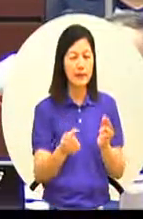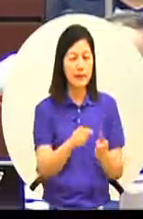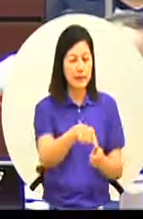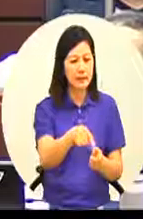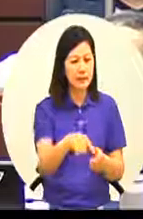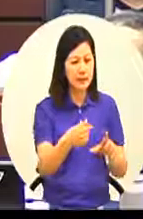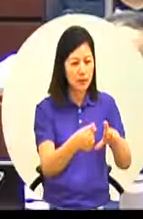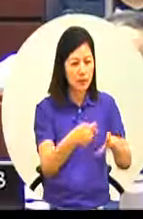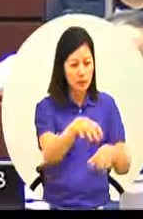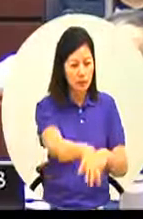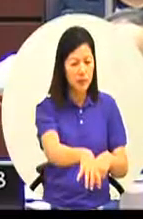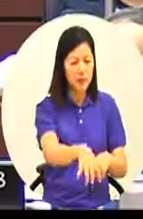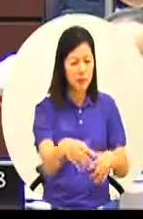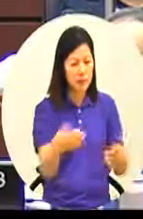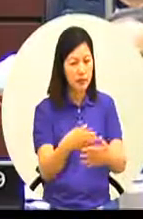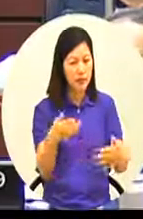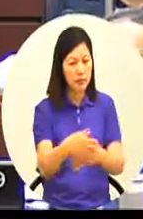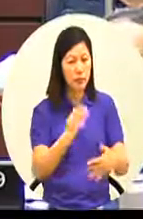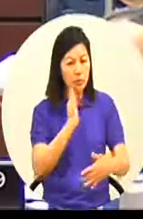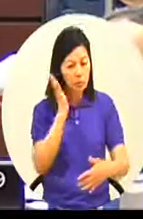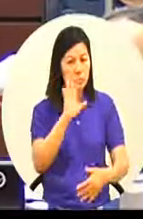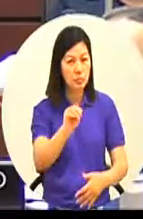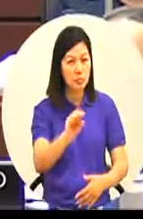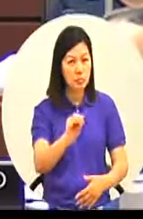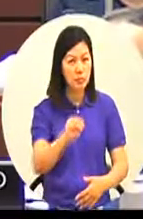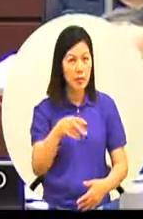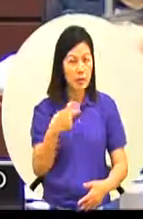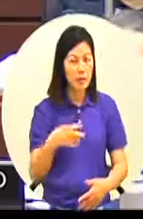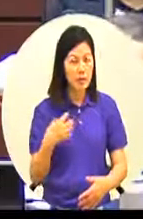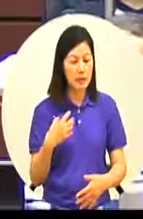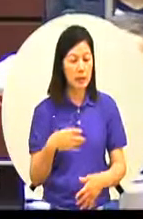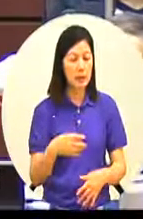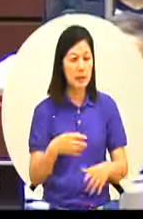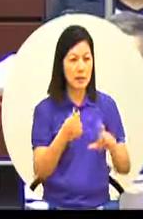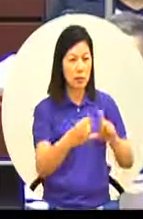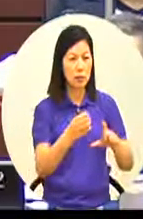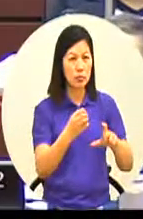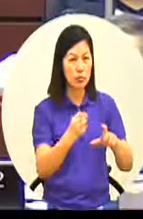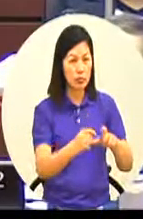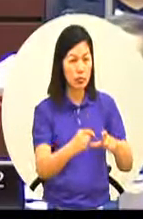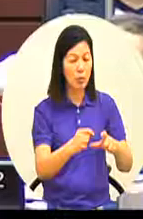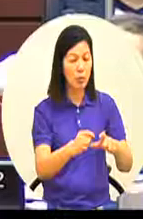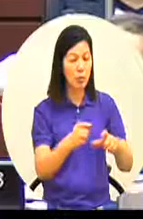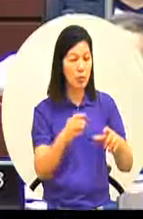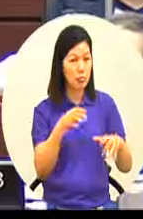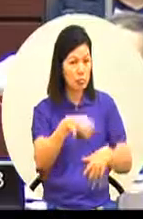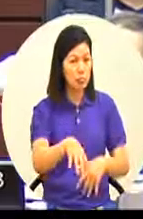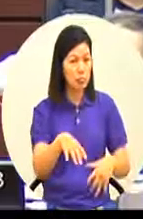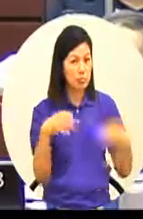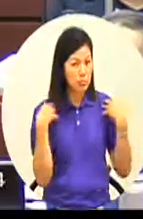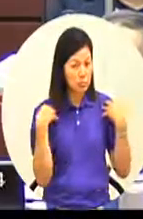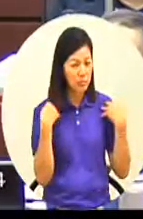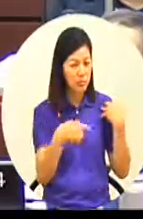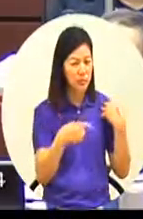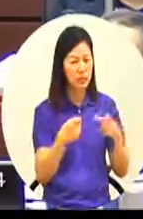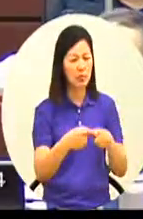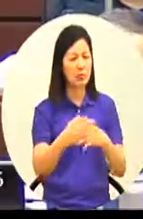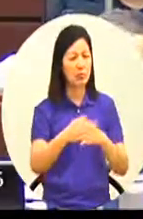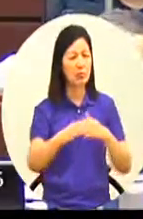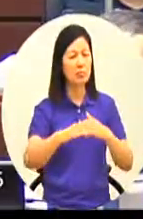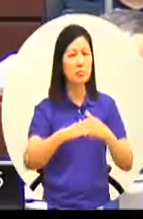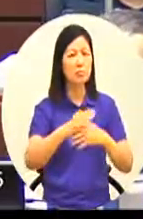样啊？其实如果去归责于区公所，其实也不尽公平啊。他其实可能是我们交通